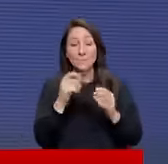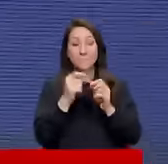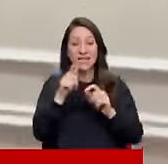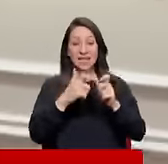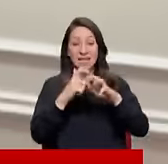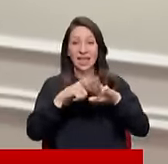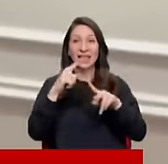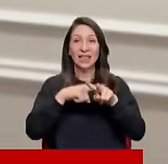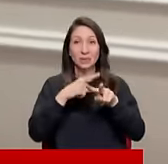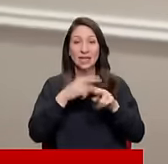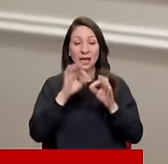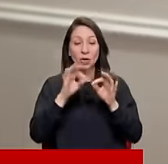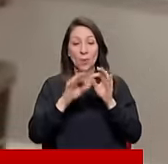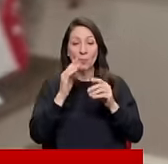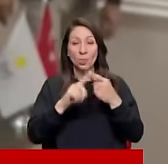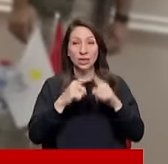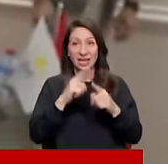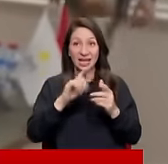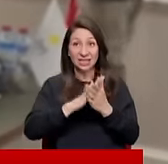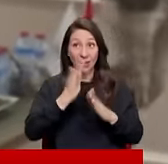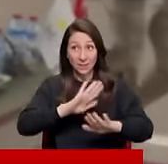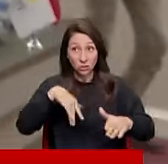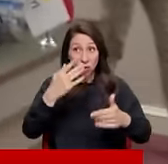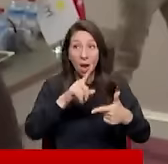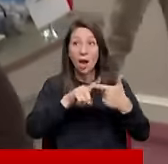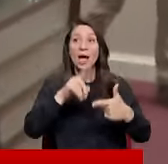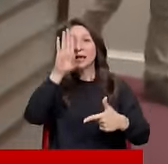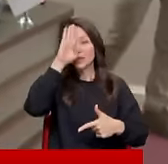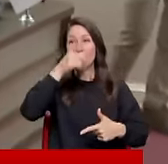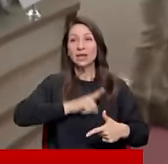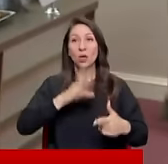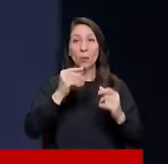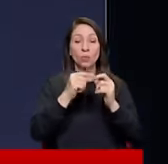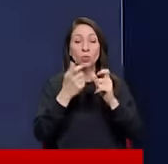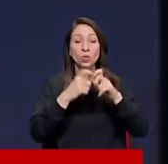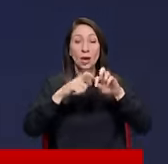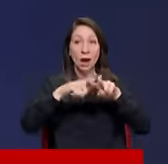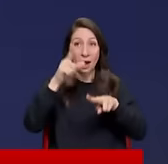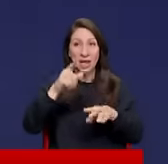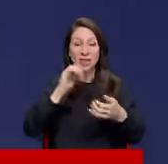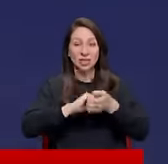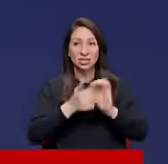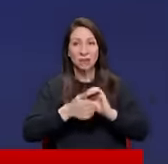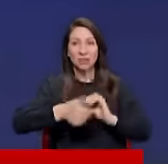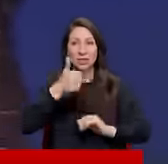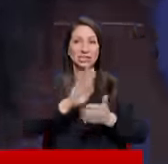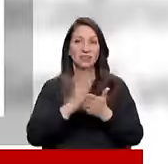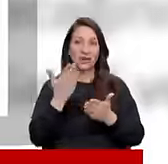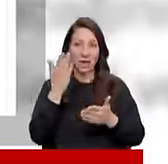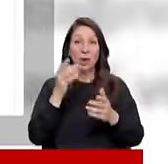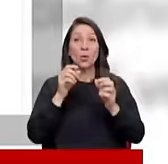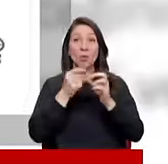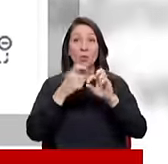Yılmaz'ın ekonomi politikaları başkanlığından istifası sonrası İstanbul adayı da olan Burak Avuncu teşkilat başkanlığından,